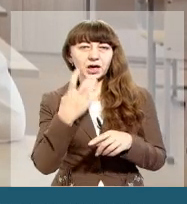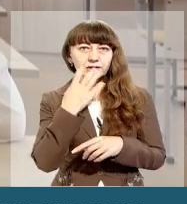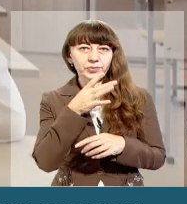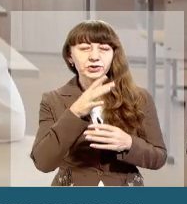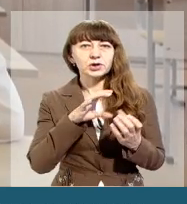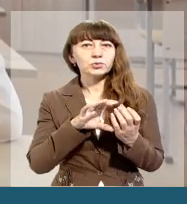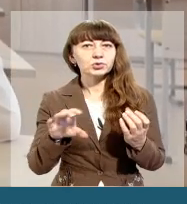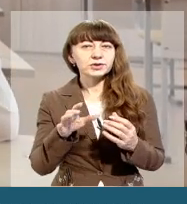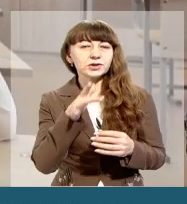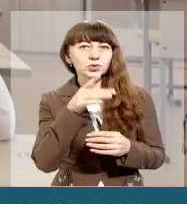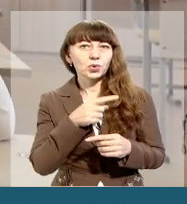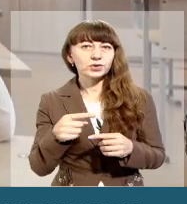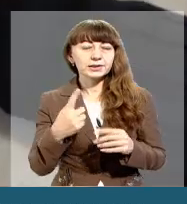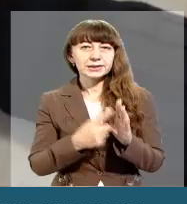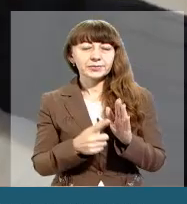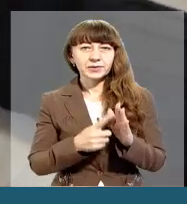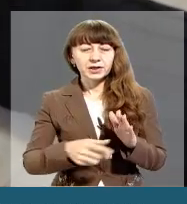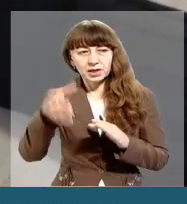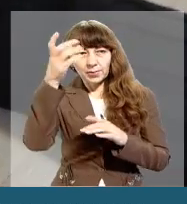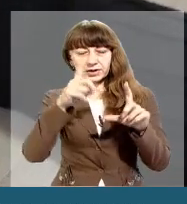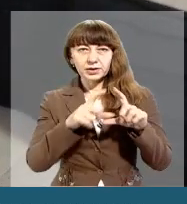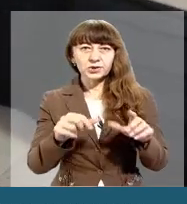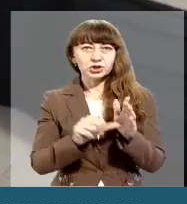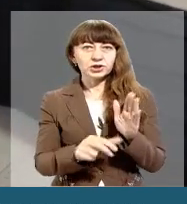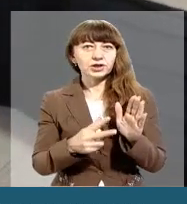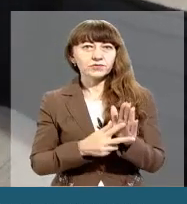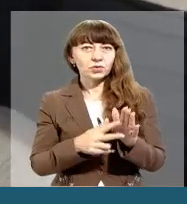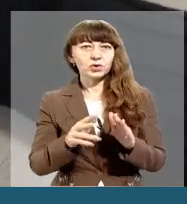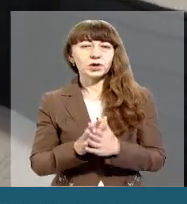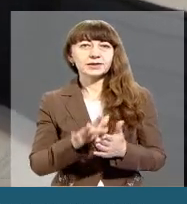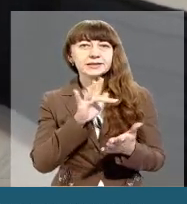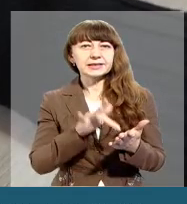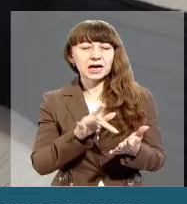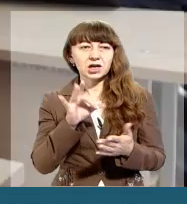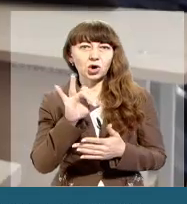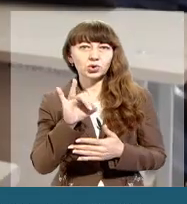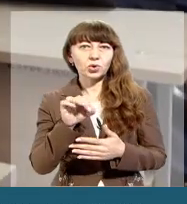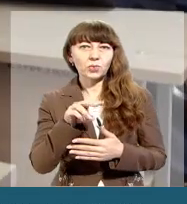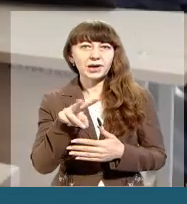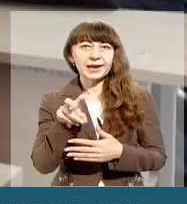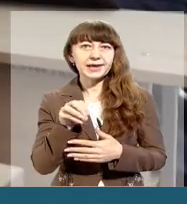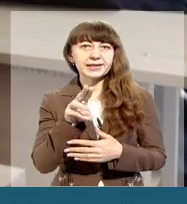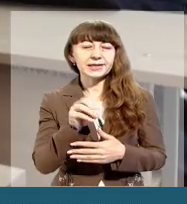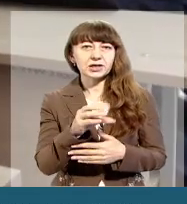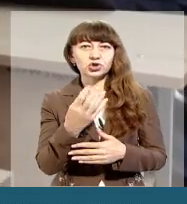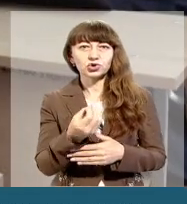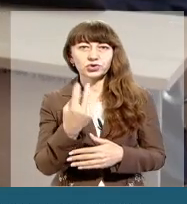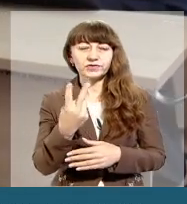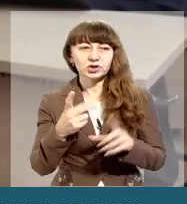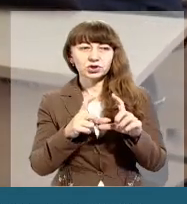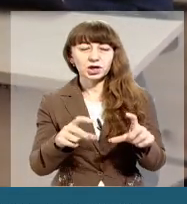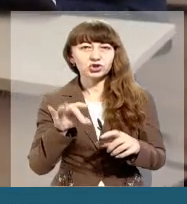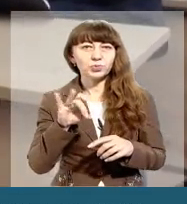отопительному сезону. Из 70 образовательных объектов города 68 подключены к центральному отоплению. Что касается еще двух школ, то